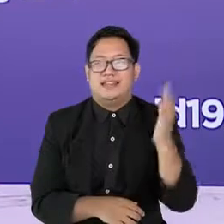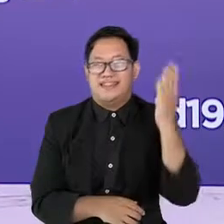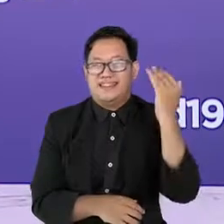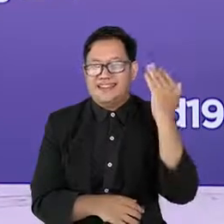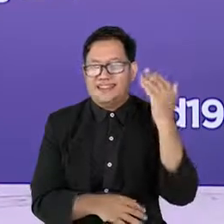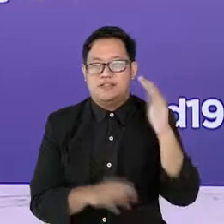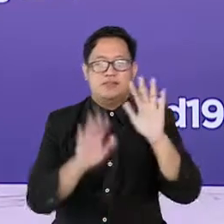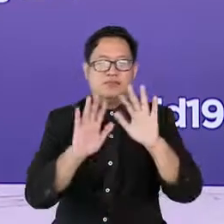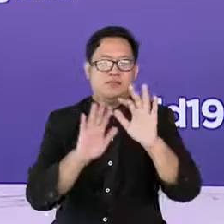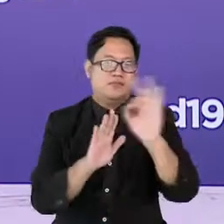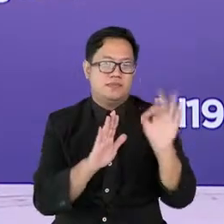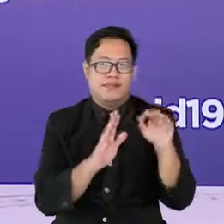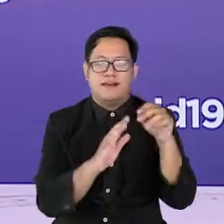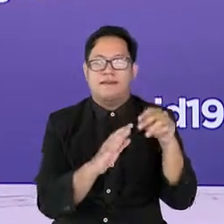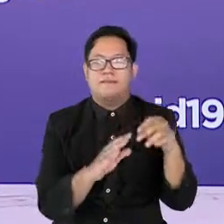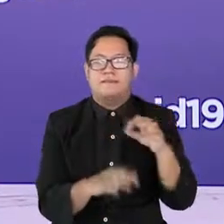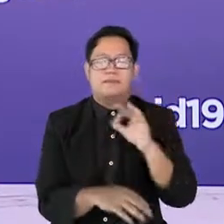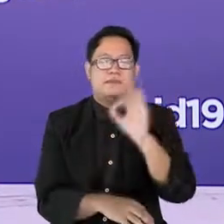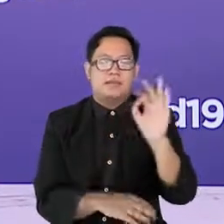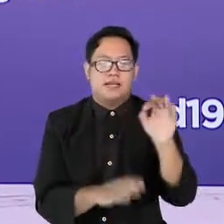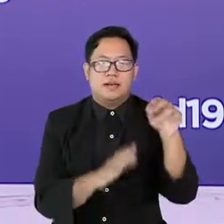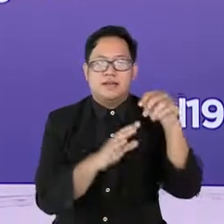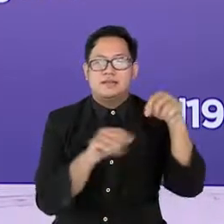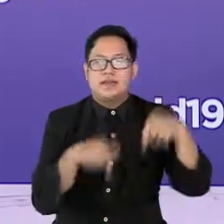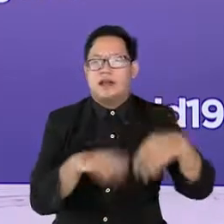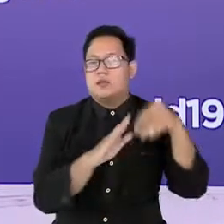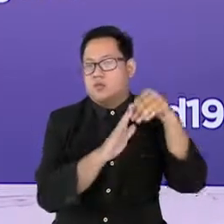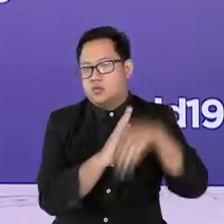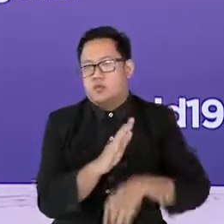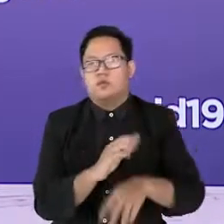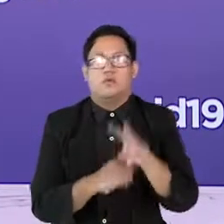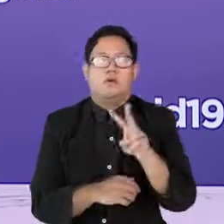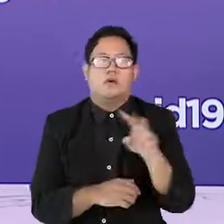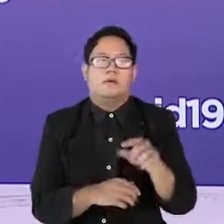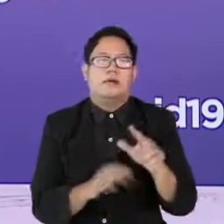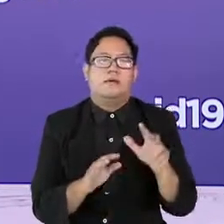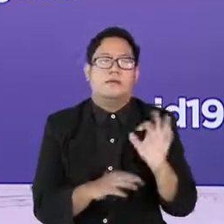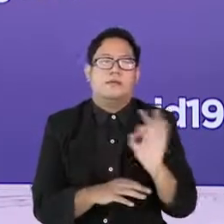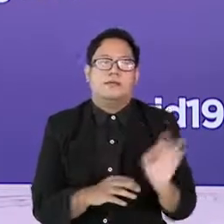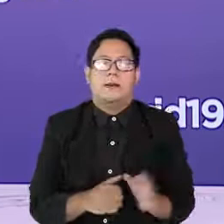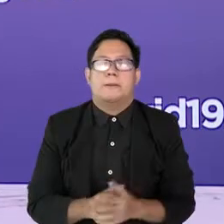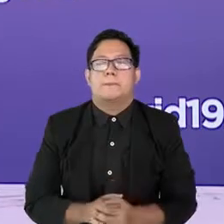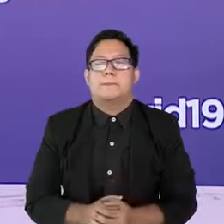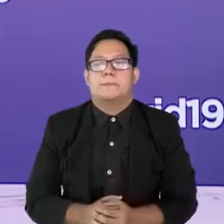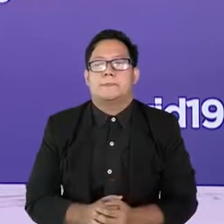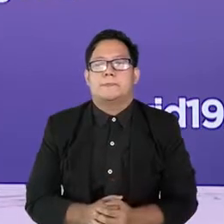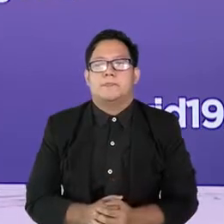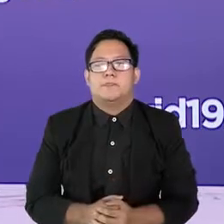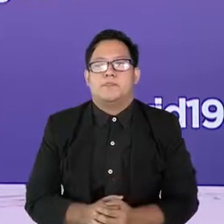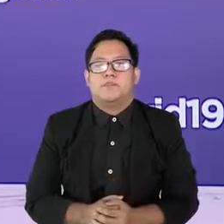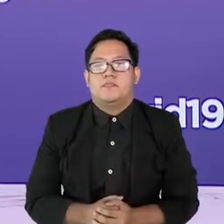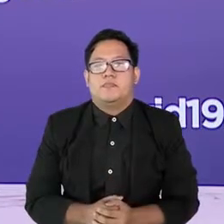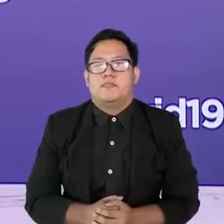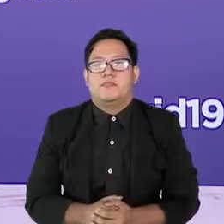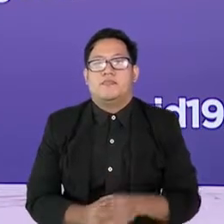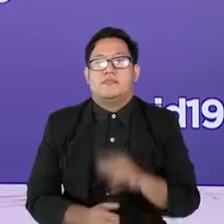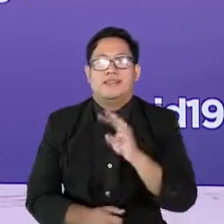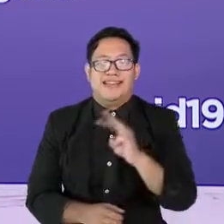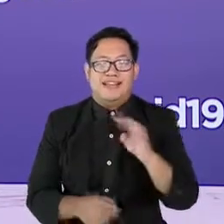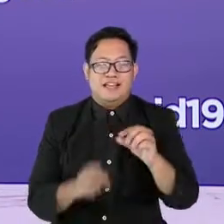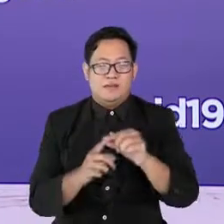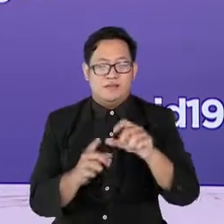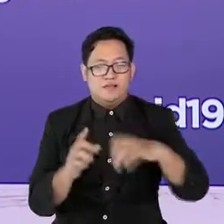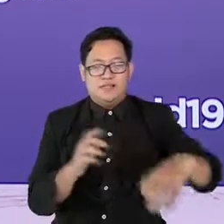minggu lalu menjadi dua koma 88 persen di minggu ini dari 33 provinsi yang mengalami